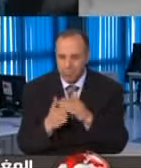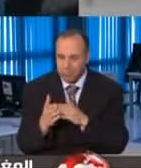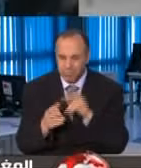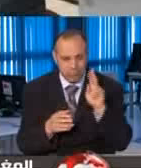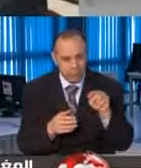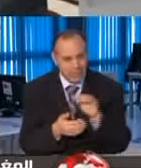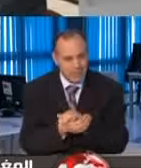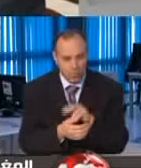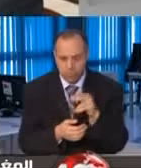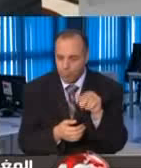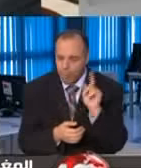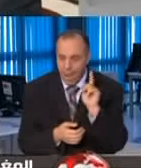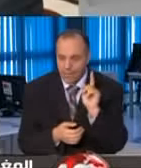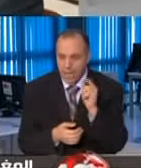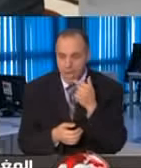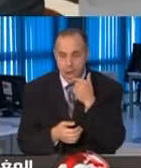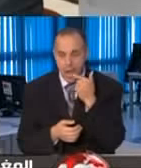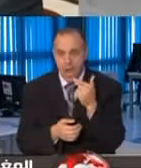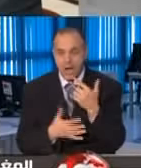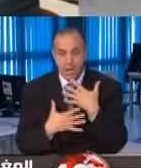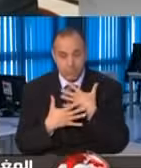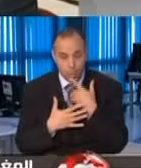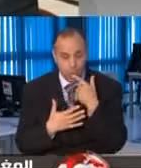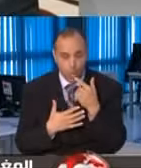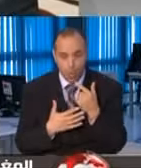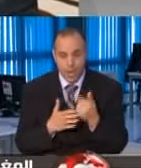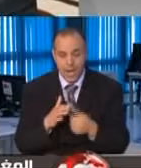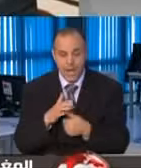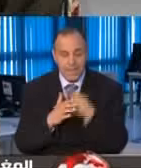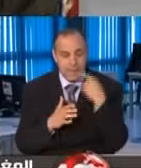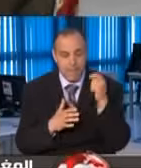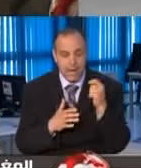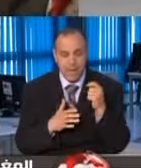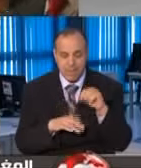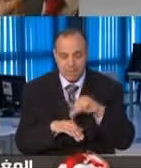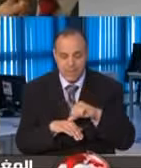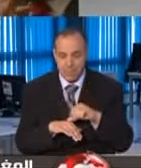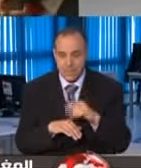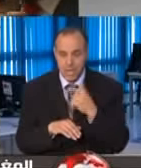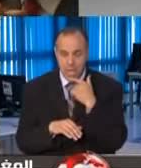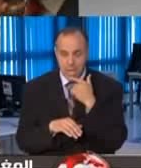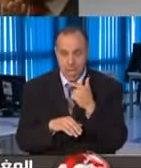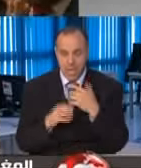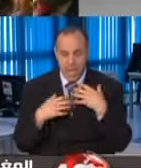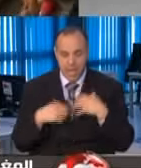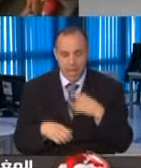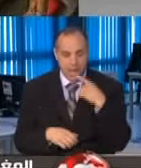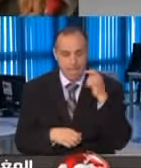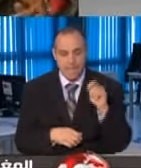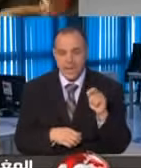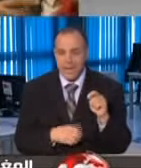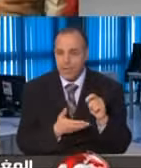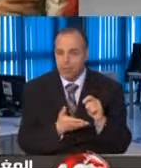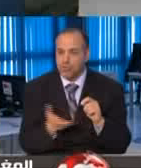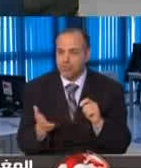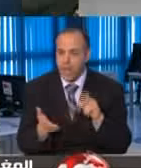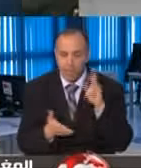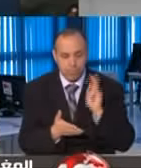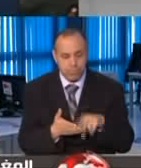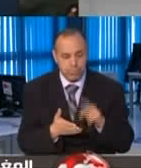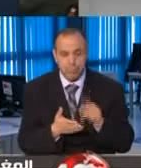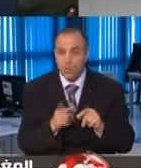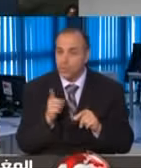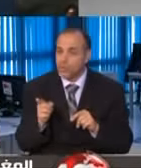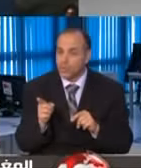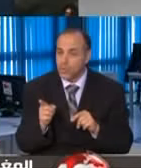اتفاق السلام، بينما قال نوري أبو سهمين رئيس برلمان طرابلس إن أعضاء البرلمان الذين سيوقعون على